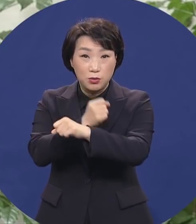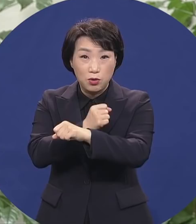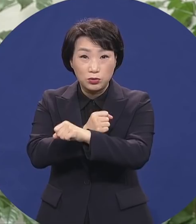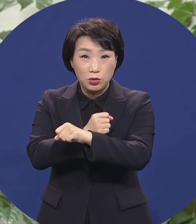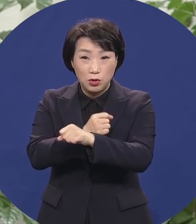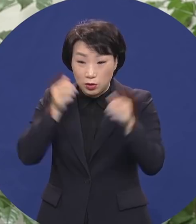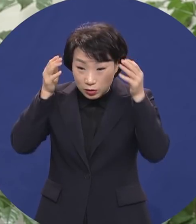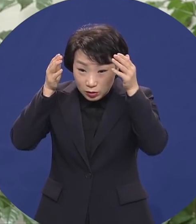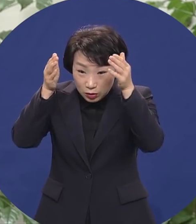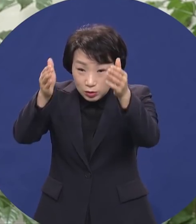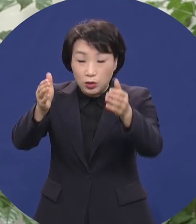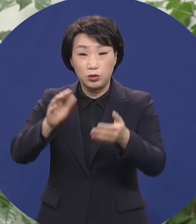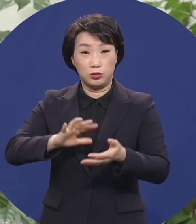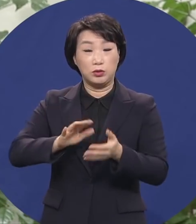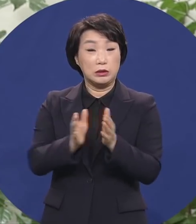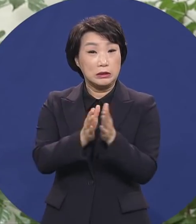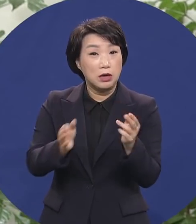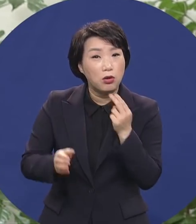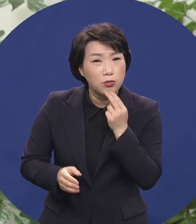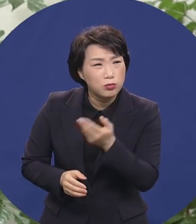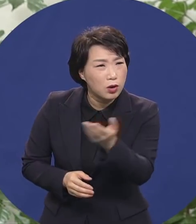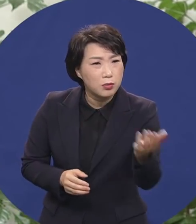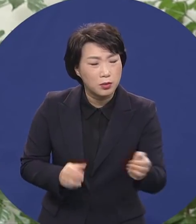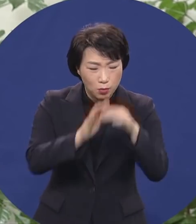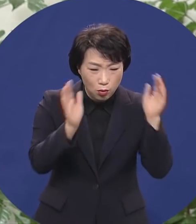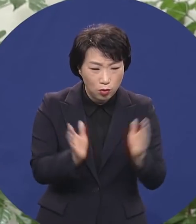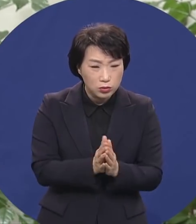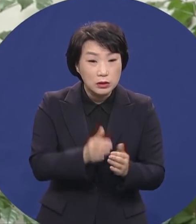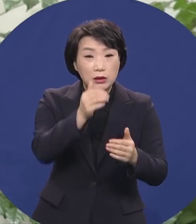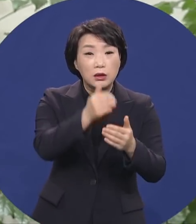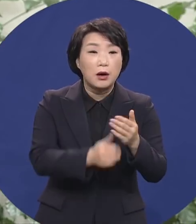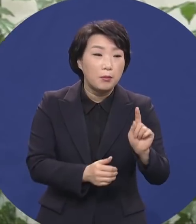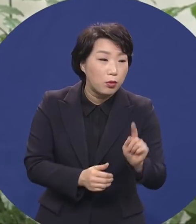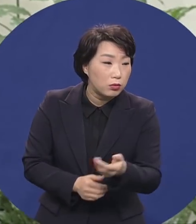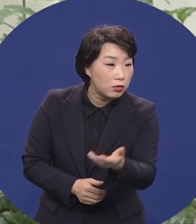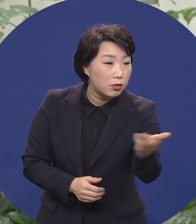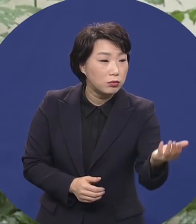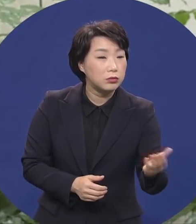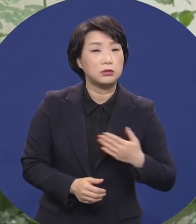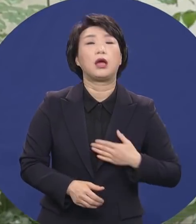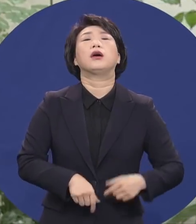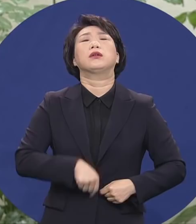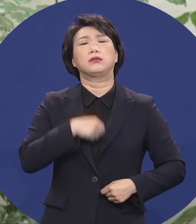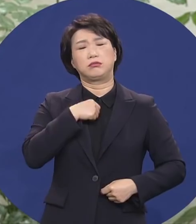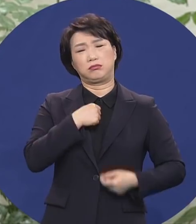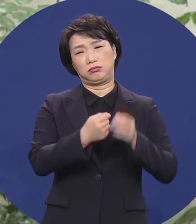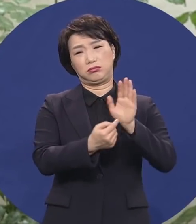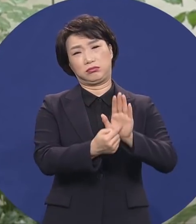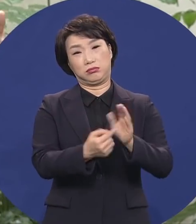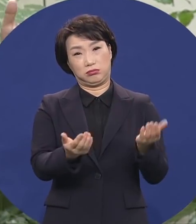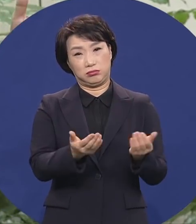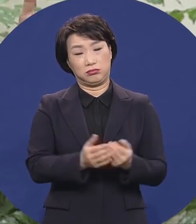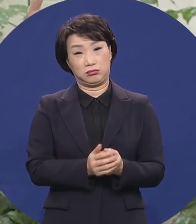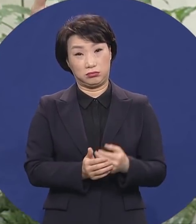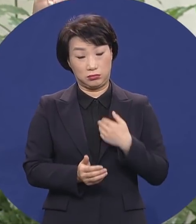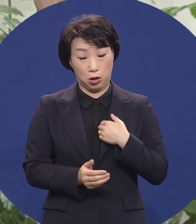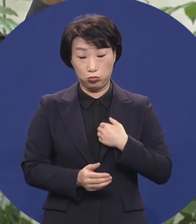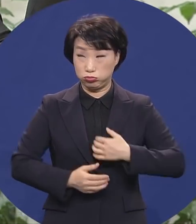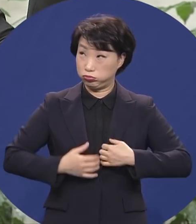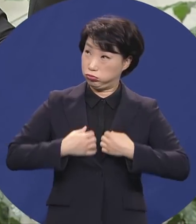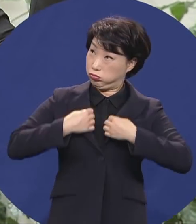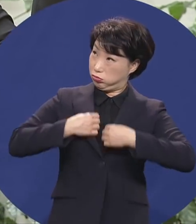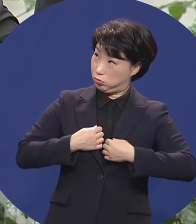공로에 입각해서 출발하지 않는 모든 것은 내 의를 드러내고, 내가